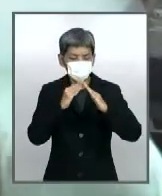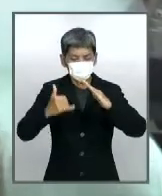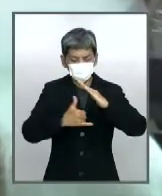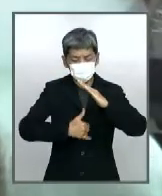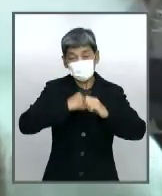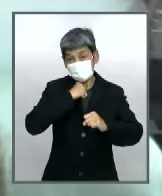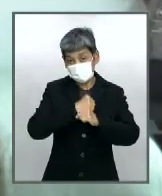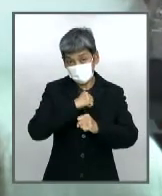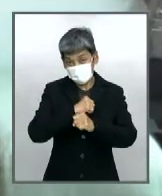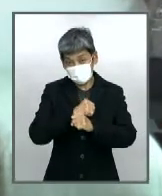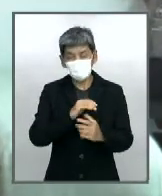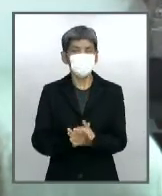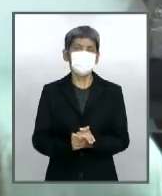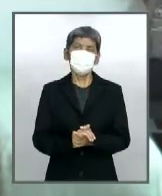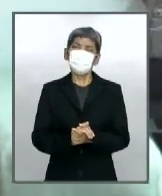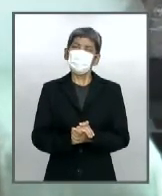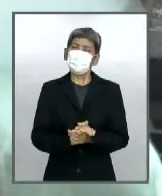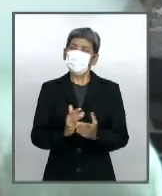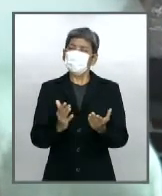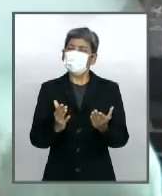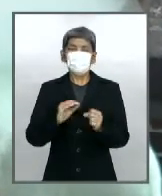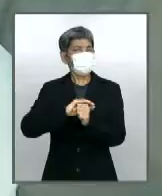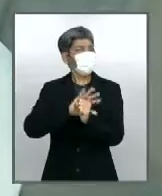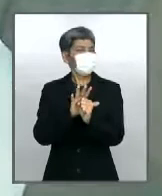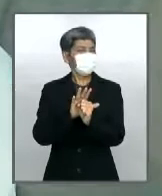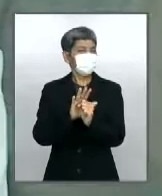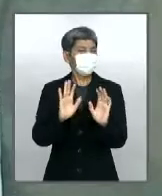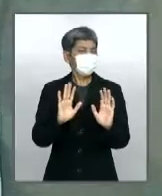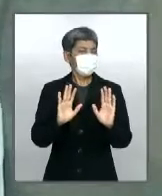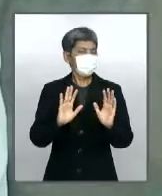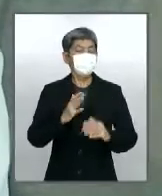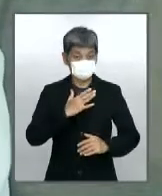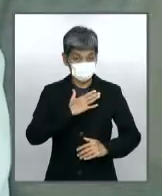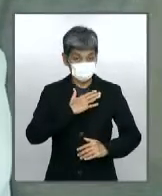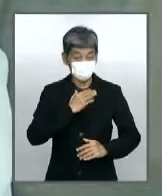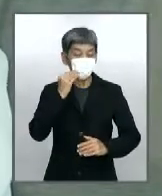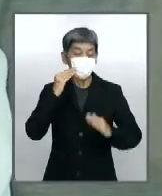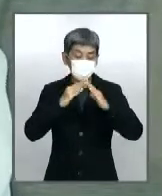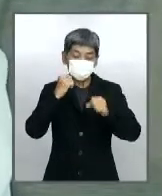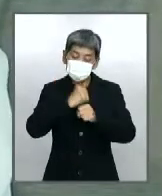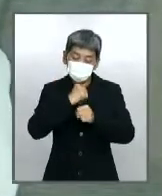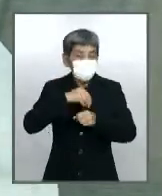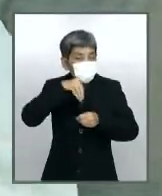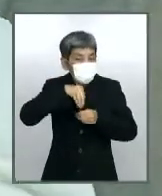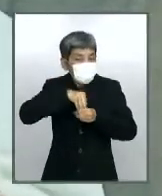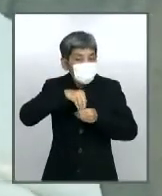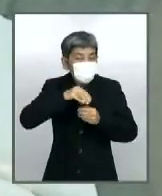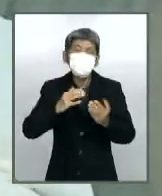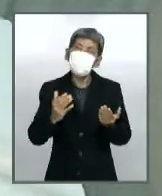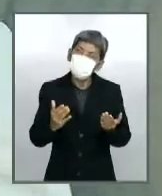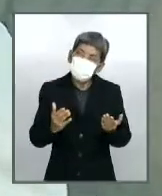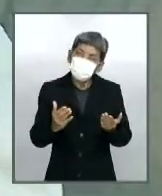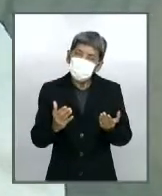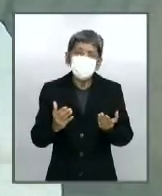from home นี่ไม่ได้ทําในช่วงที่เป็นโควิดนะคะหมายว่า work from home นี่มัน